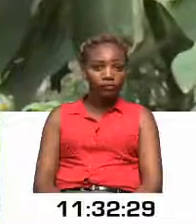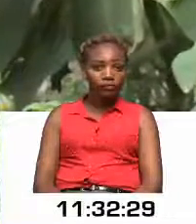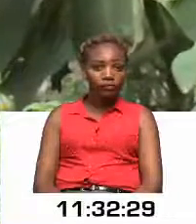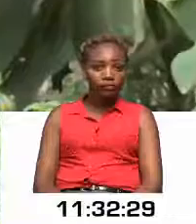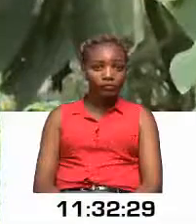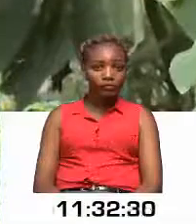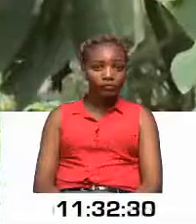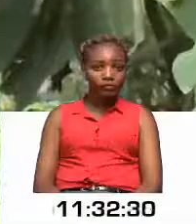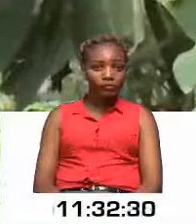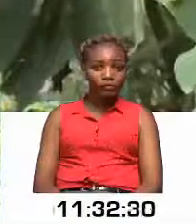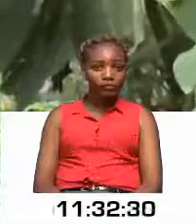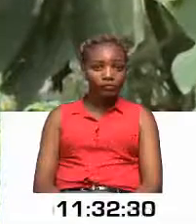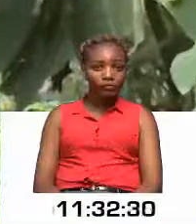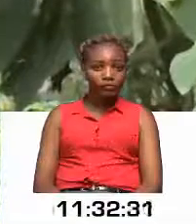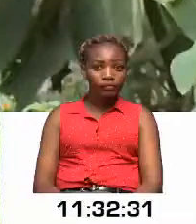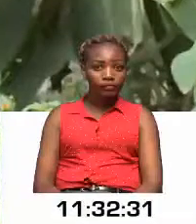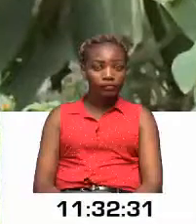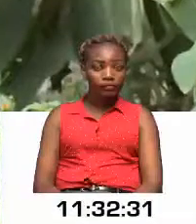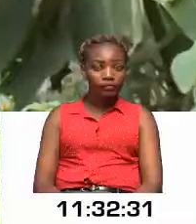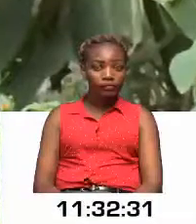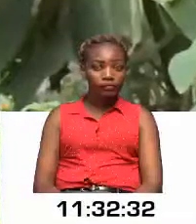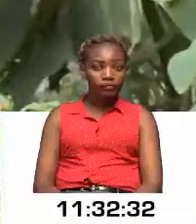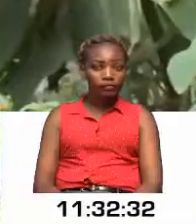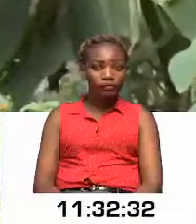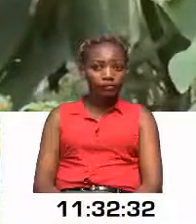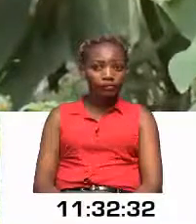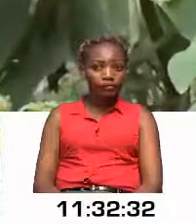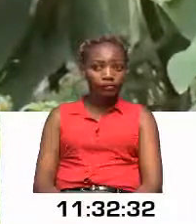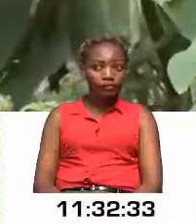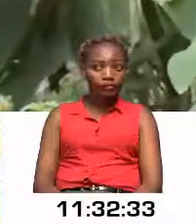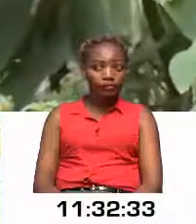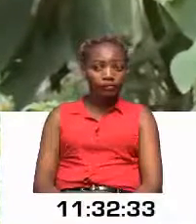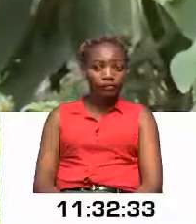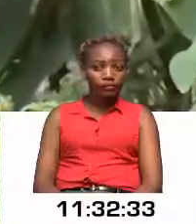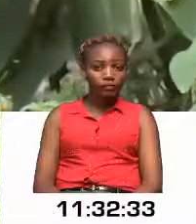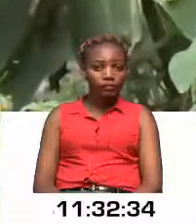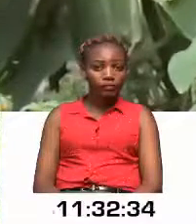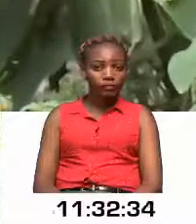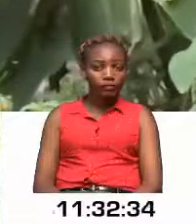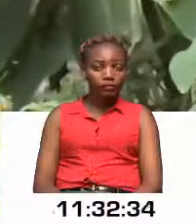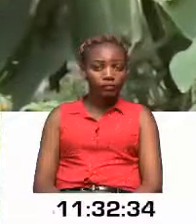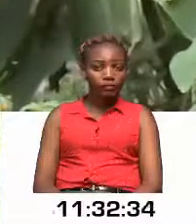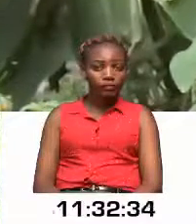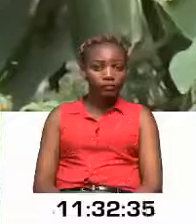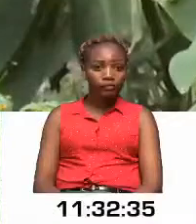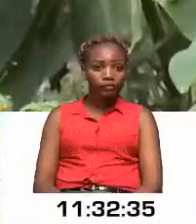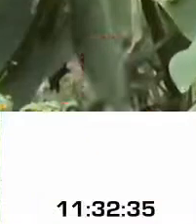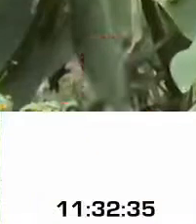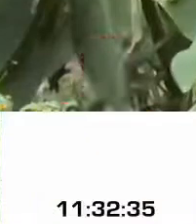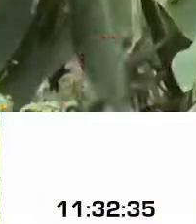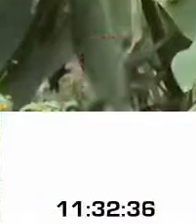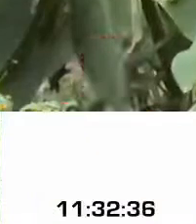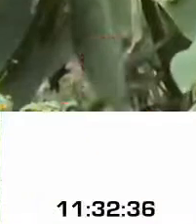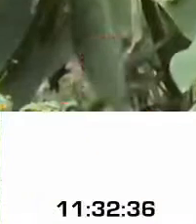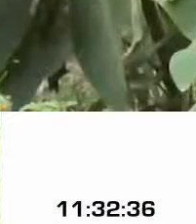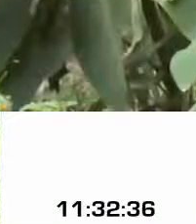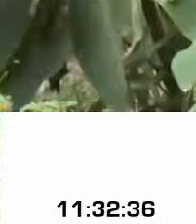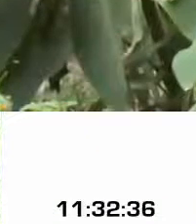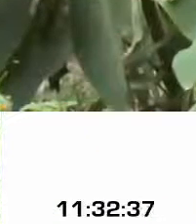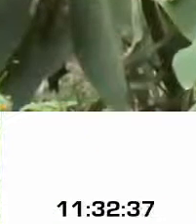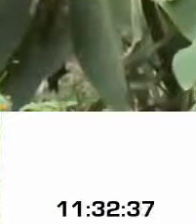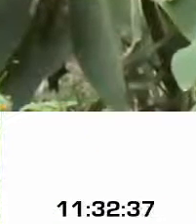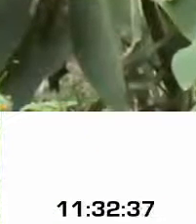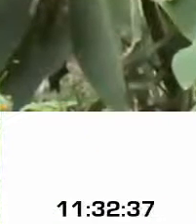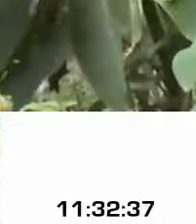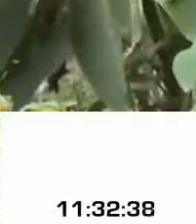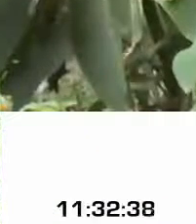kwa mara ya kwanza mwaka huu ilikuwa imekutana na waziri wa afya ambaye ni Cecily Kariuki kuhusiana na kampuni